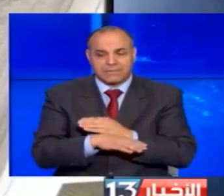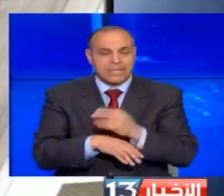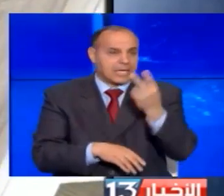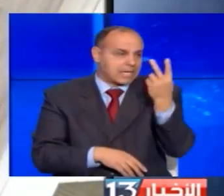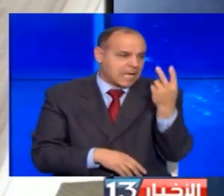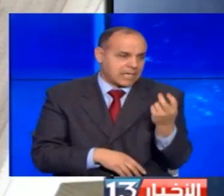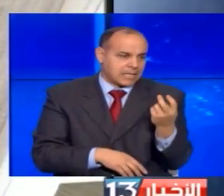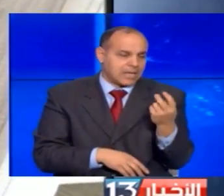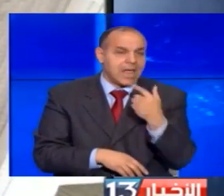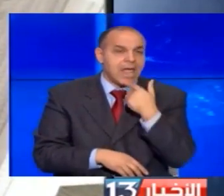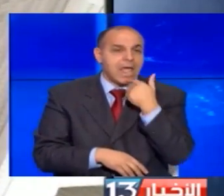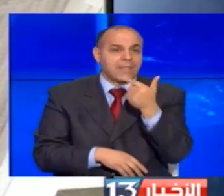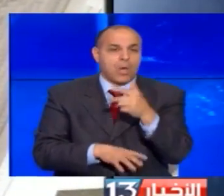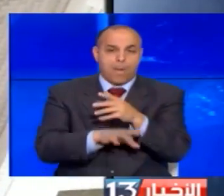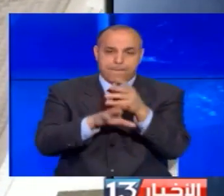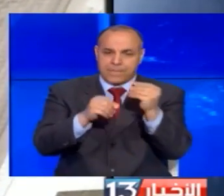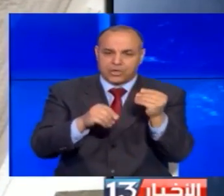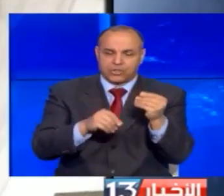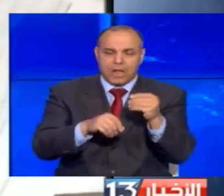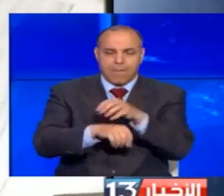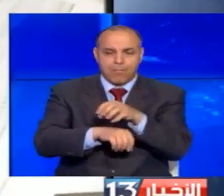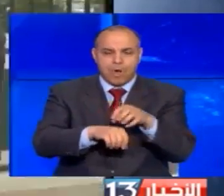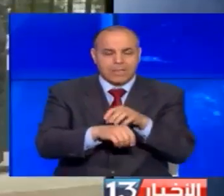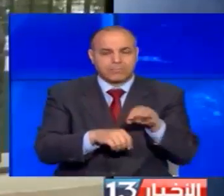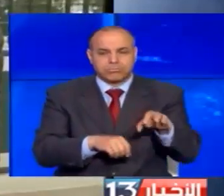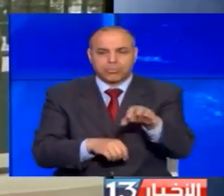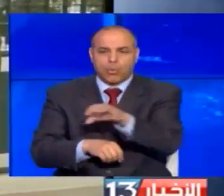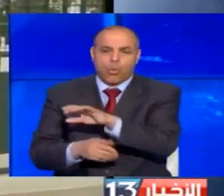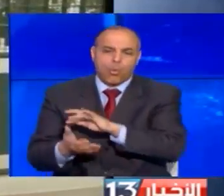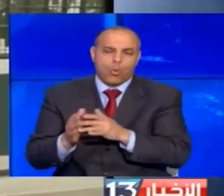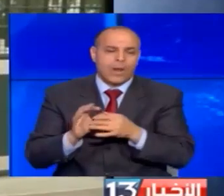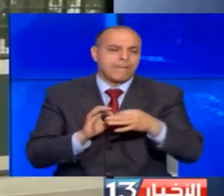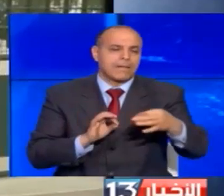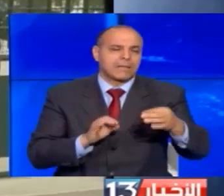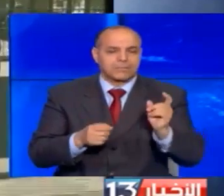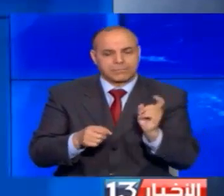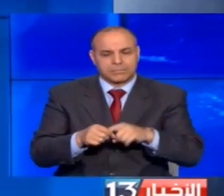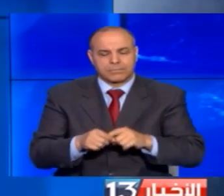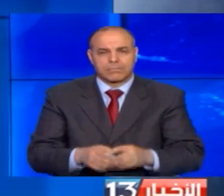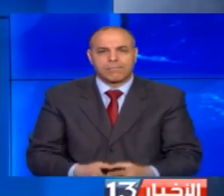يومين لتشمل عددا من المعتمديات والمناطق الريفية.